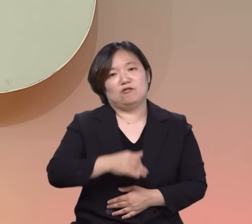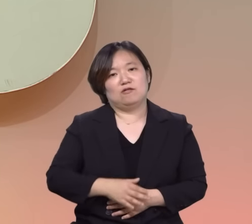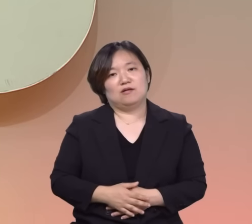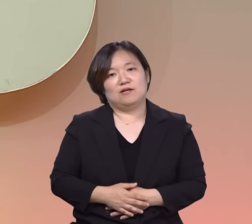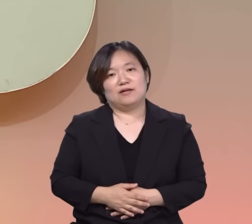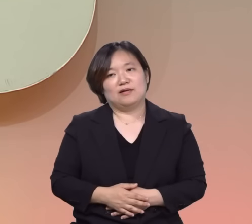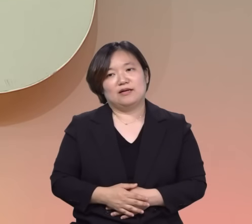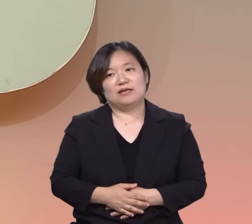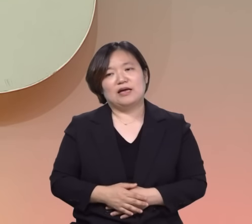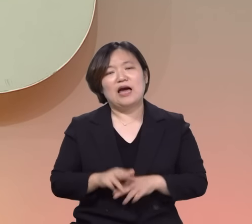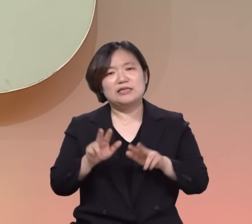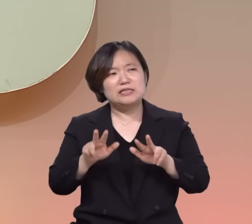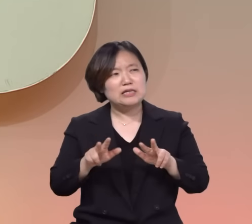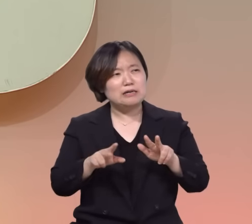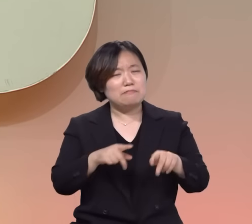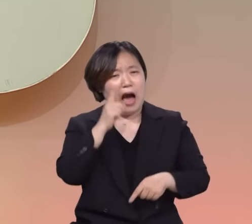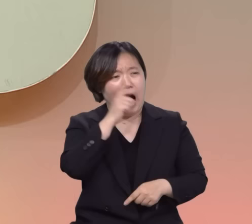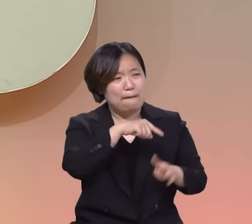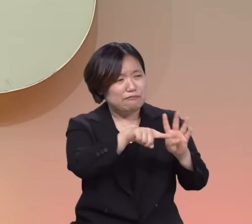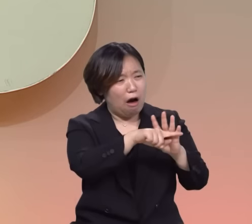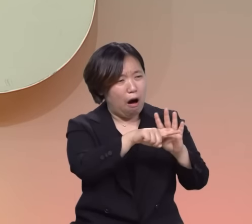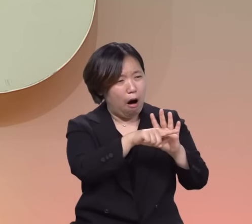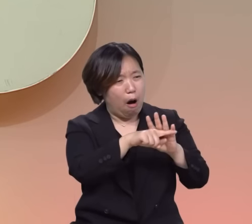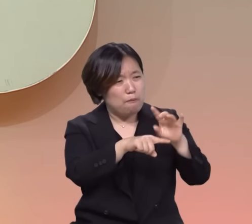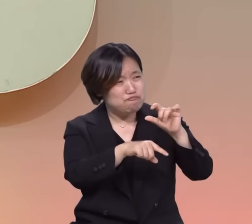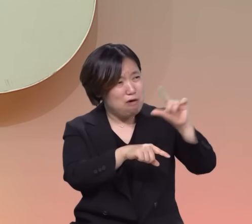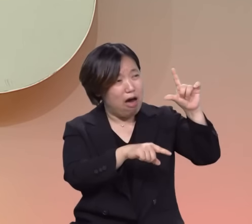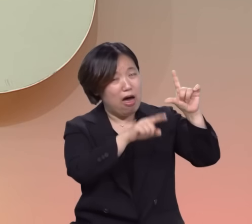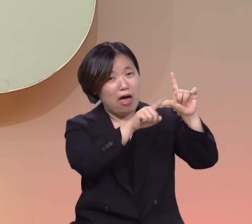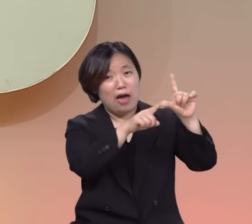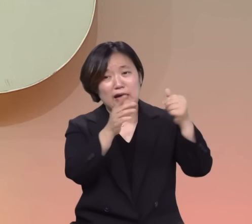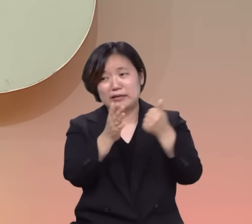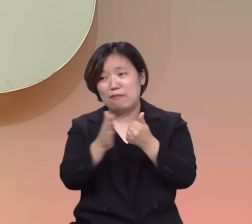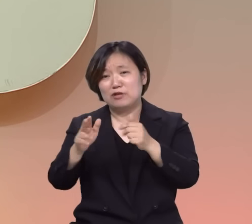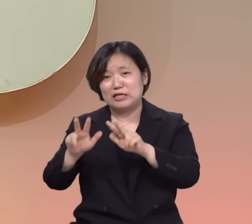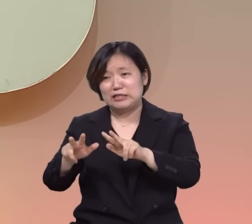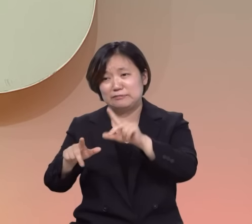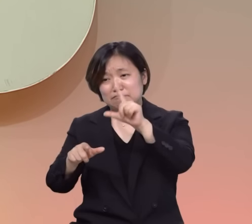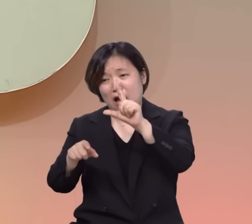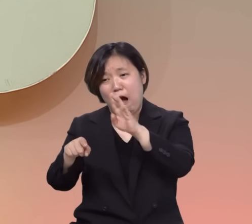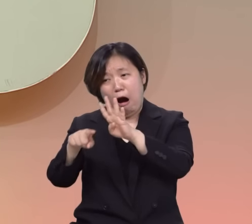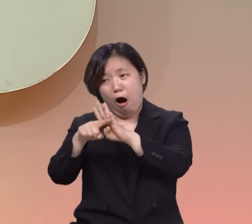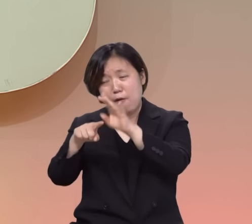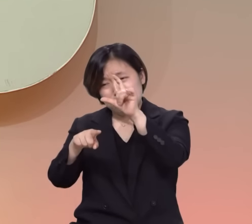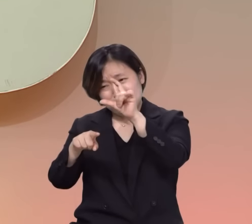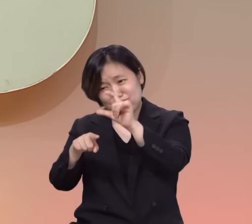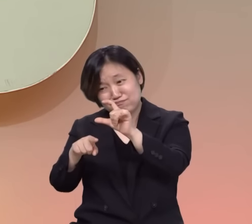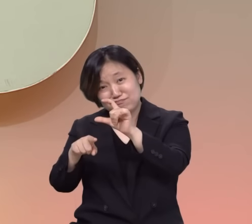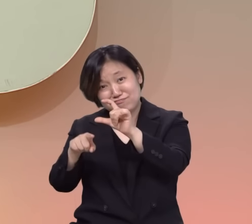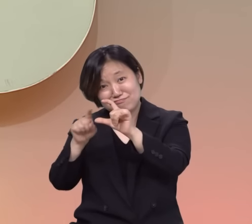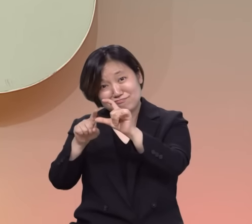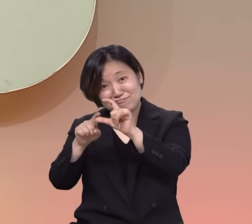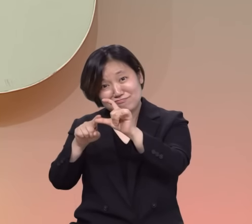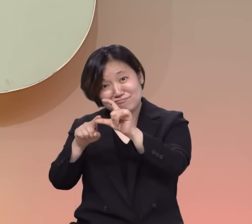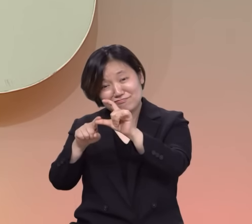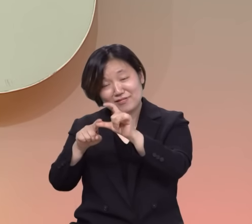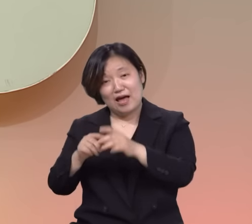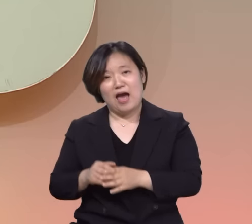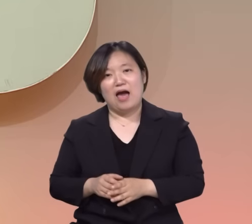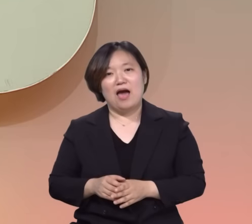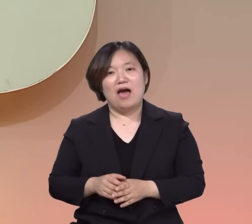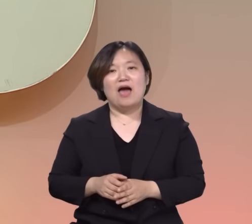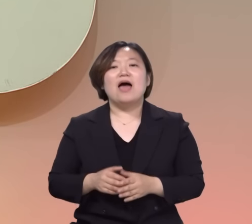지금 크게 받을 걸 작게 받고 있는 업장 소멸의 과정입니다 믿음을 가지시기 바랍니다